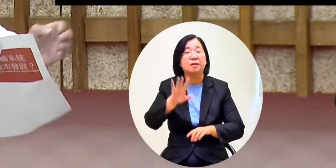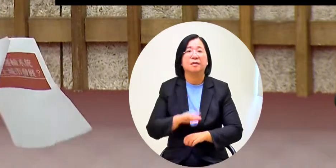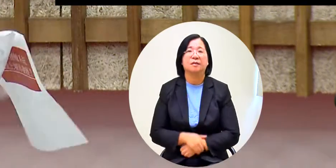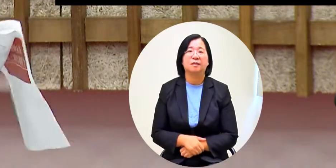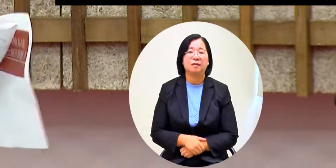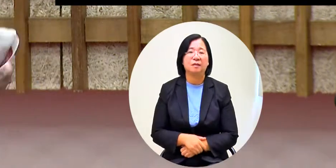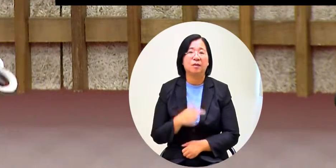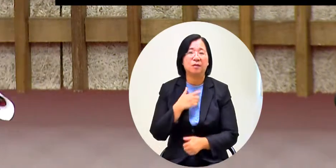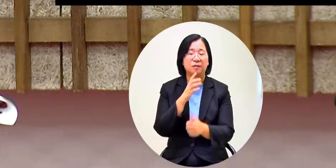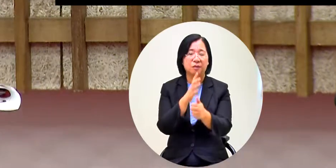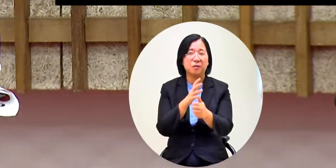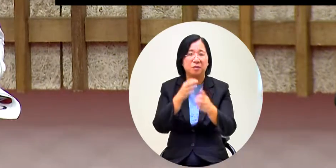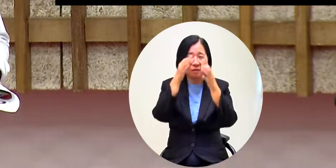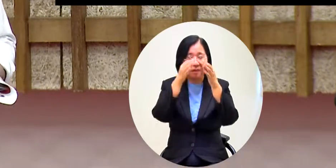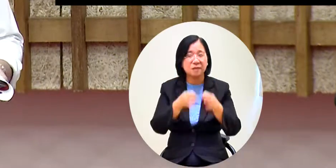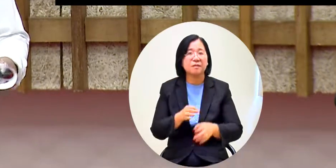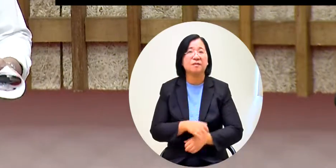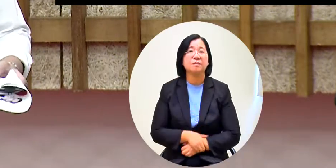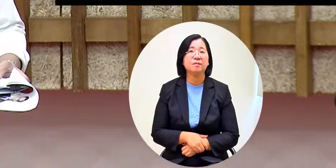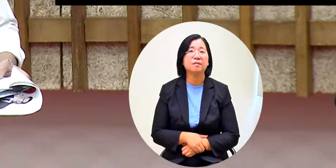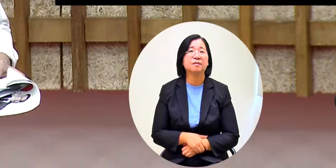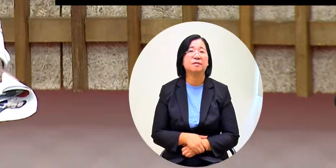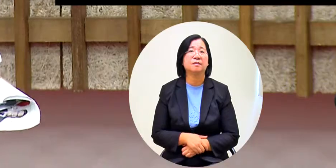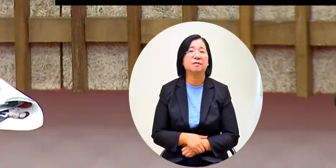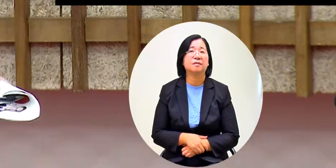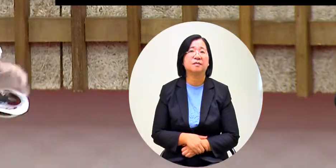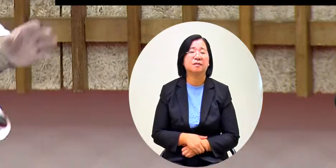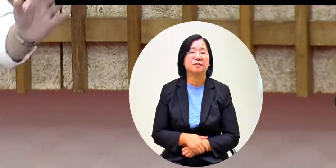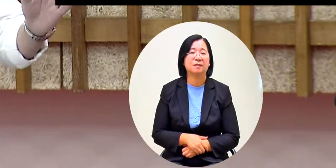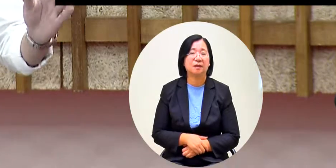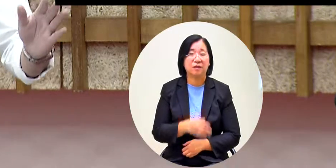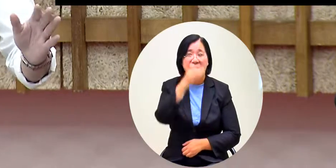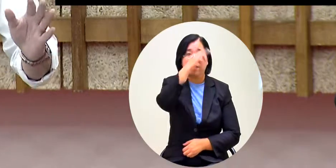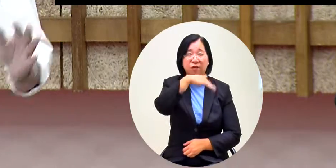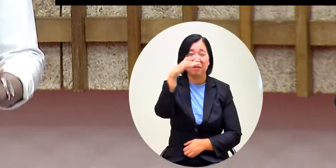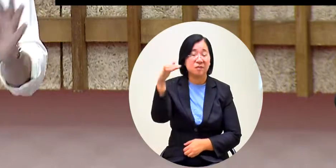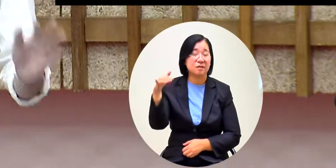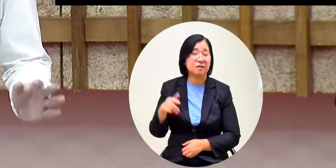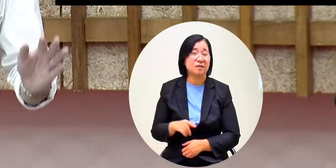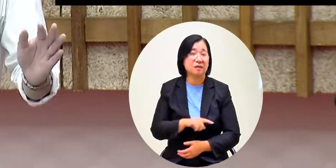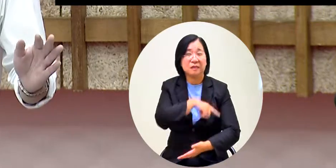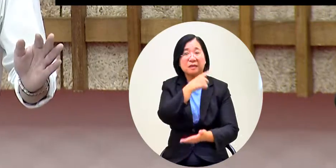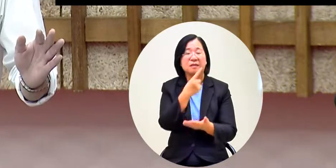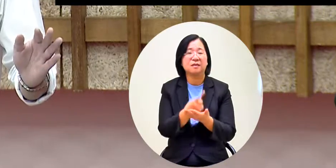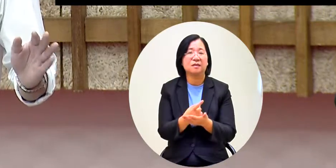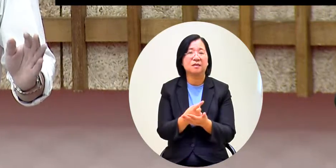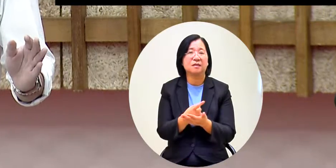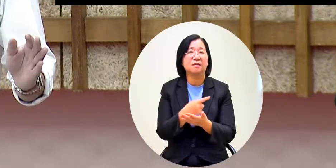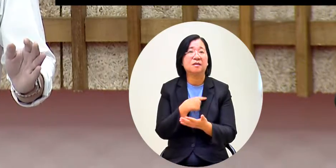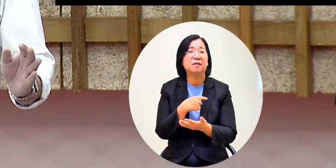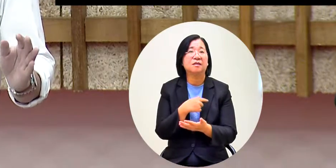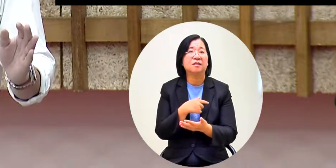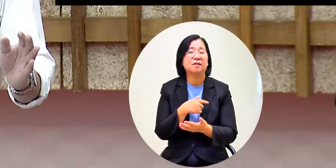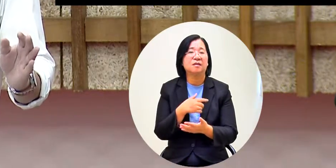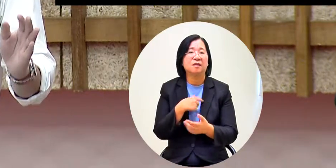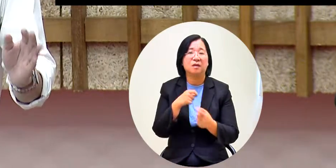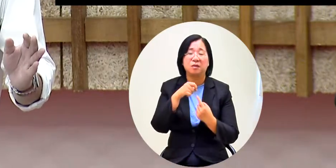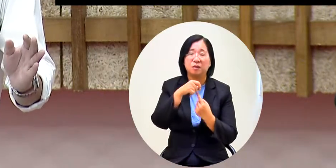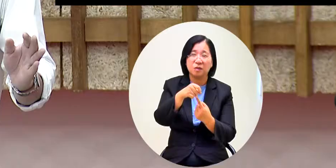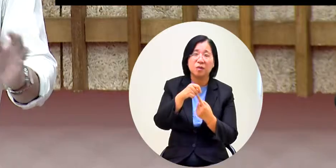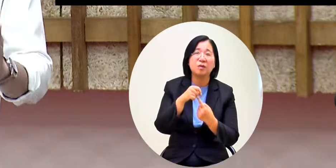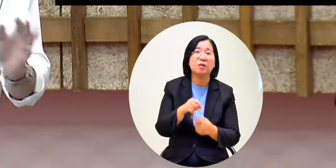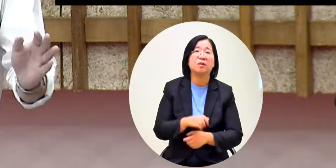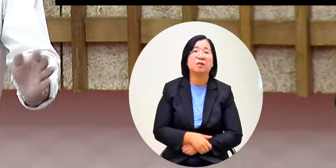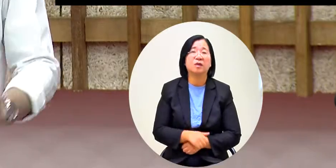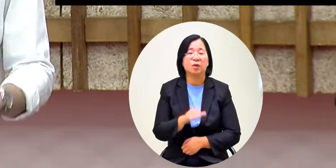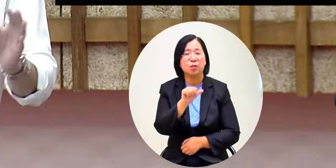就教跟检讨。我们看一下下一页，这是在凤山整个有经过凤山的公车路线，包括5啦、